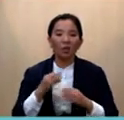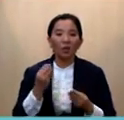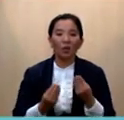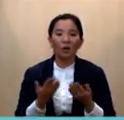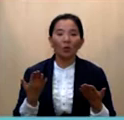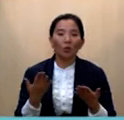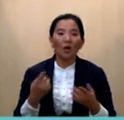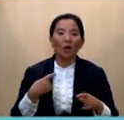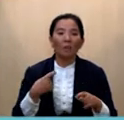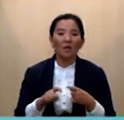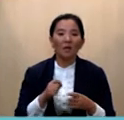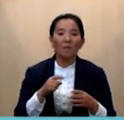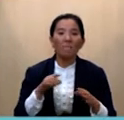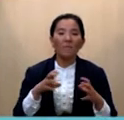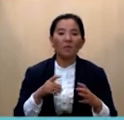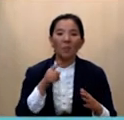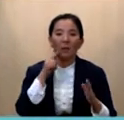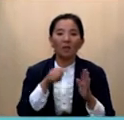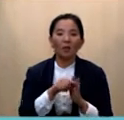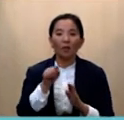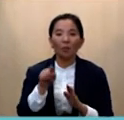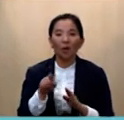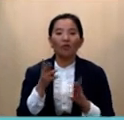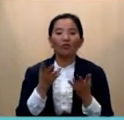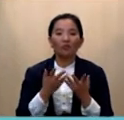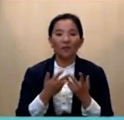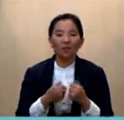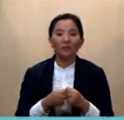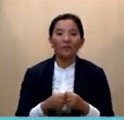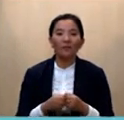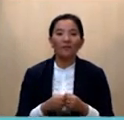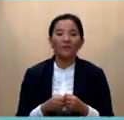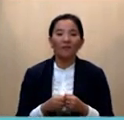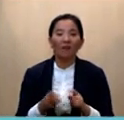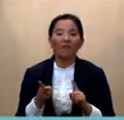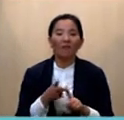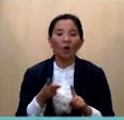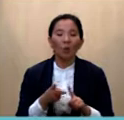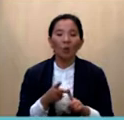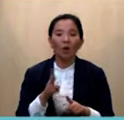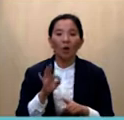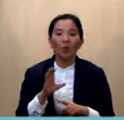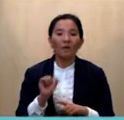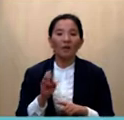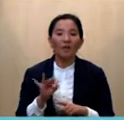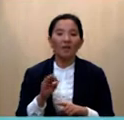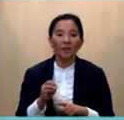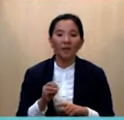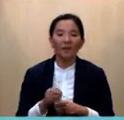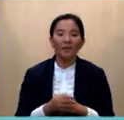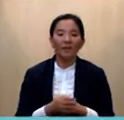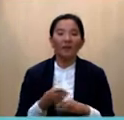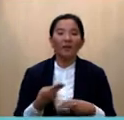который бил 10 мяч попадает кремов то это считается второе касание ну